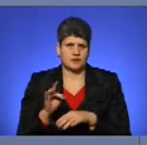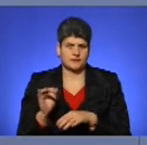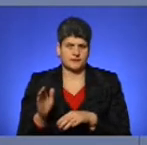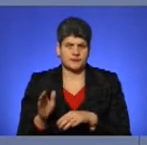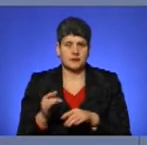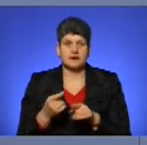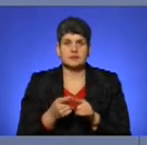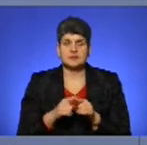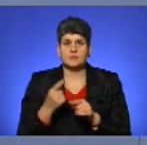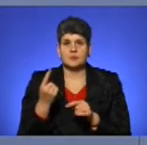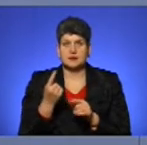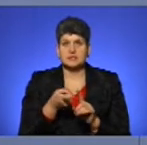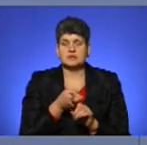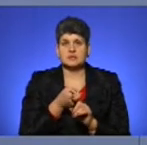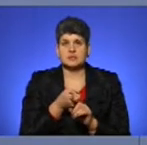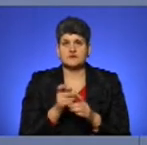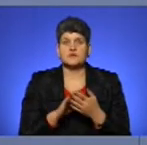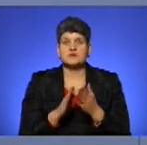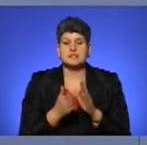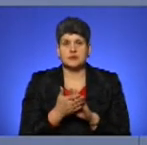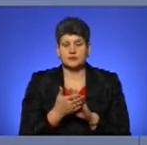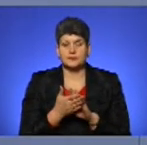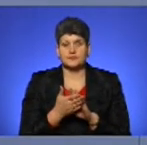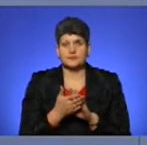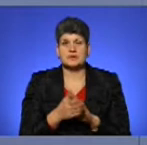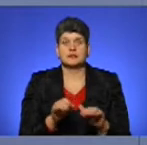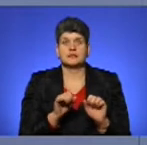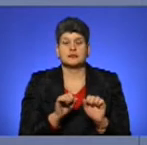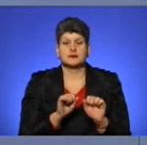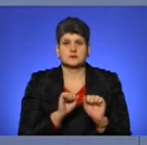По-перше, це залежить від стану імунної системи людини.